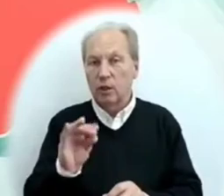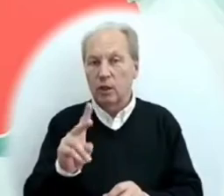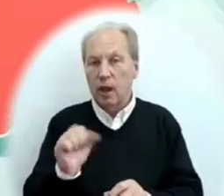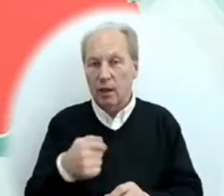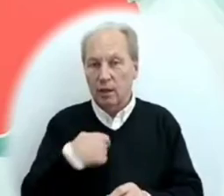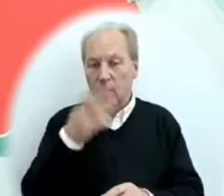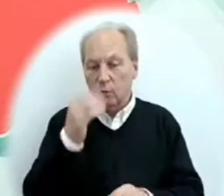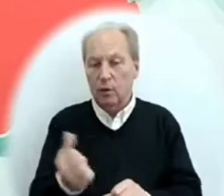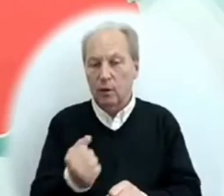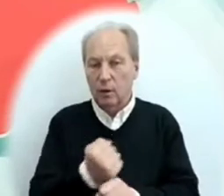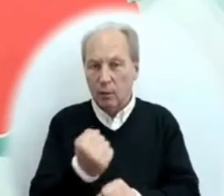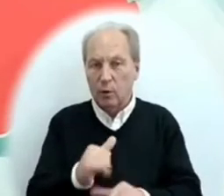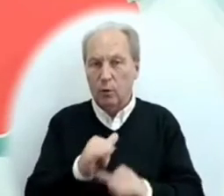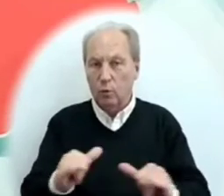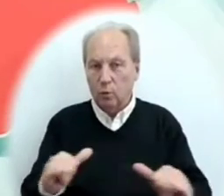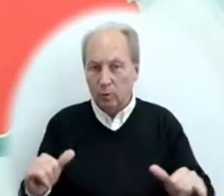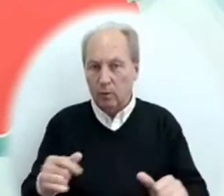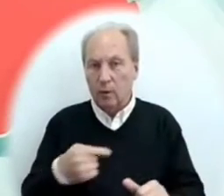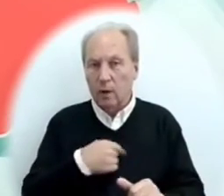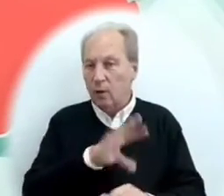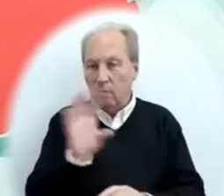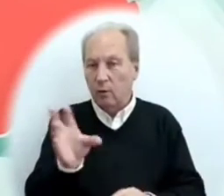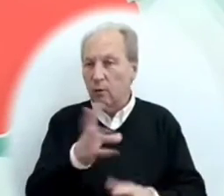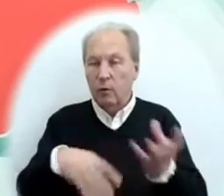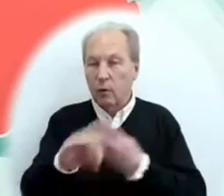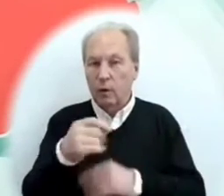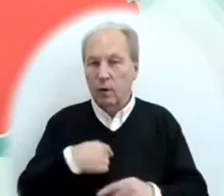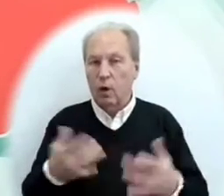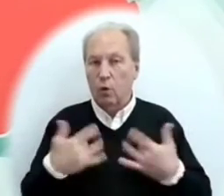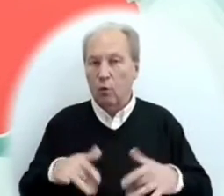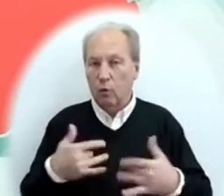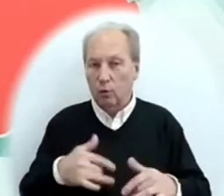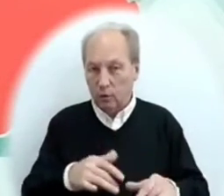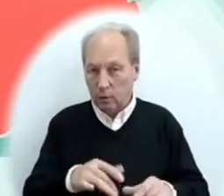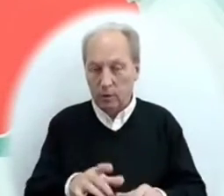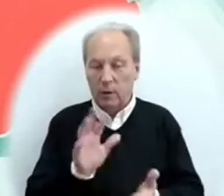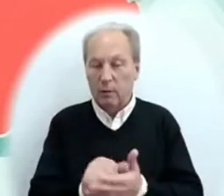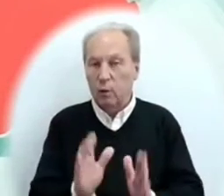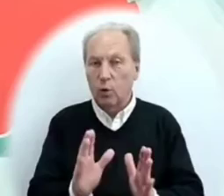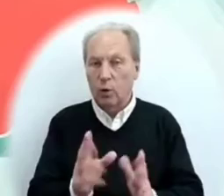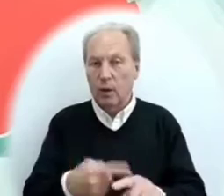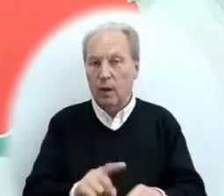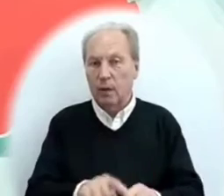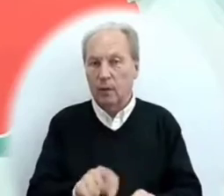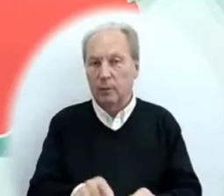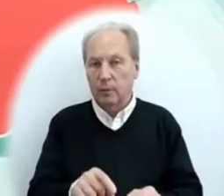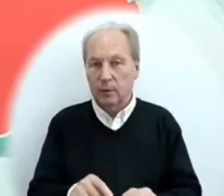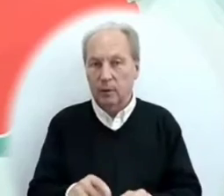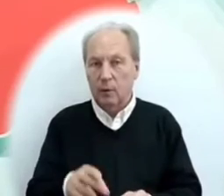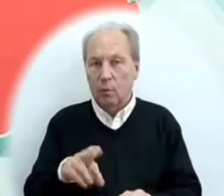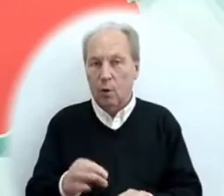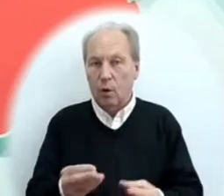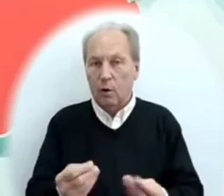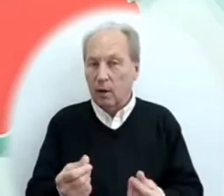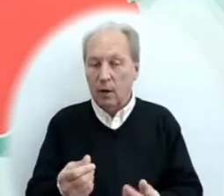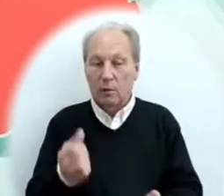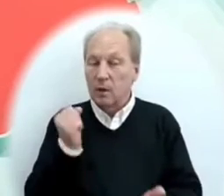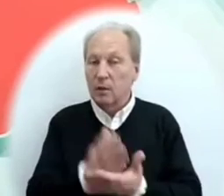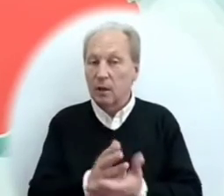разрабатывать, я отовсюду уволилась и начала заниматься только этим. Вот, это по деньгам было не сразу,